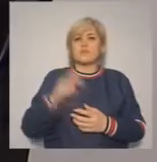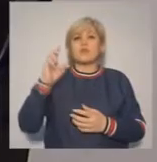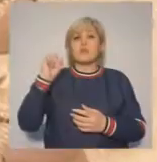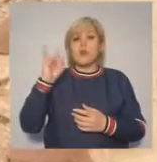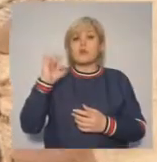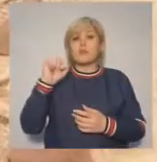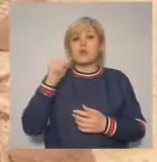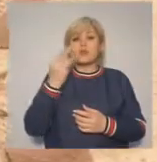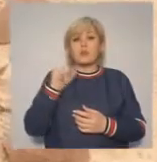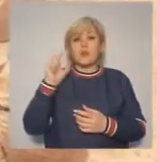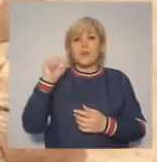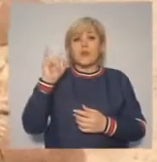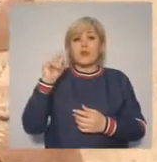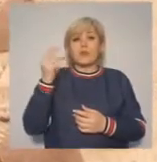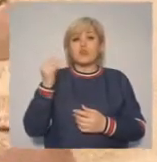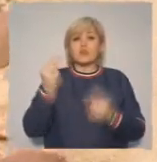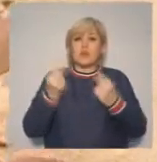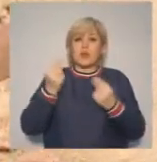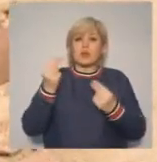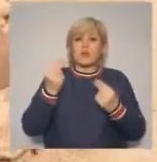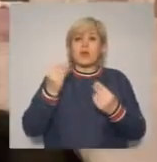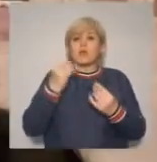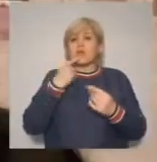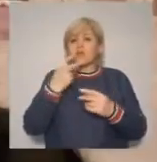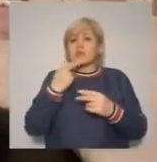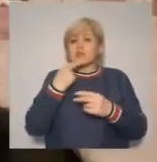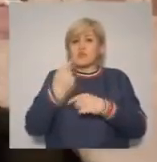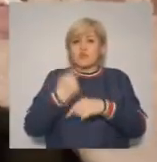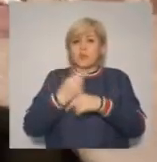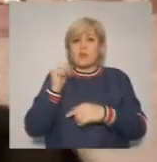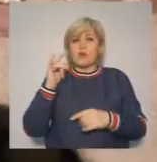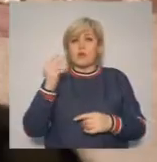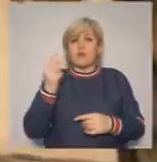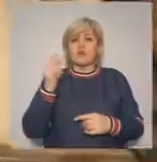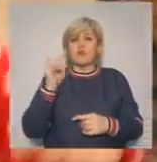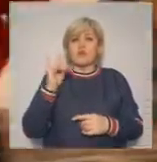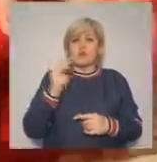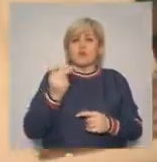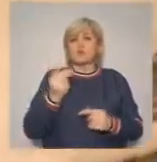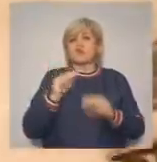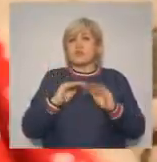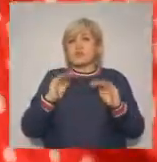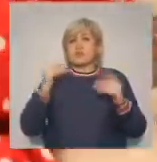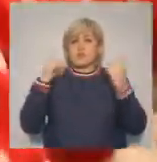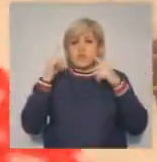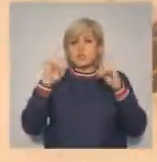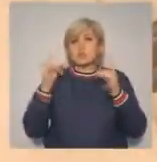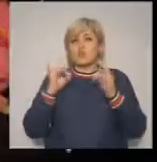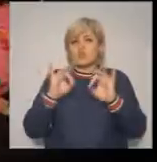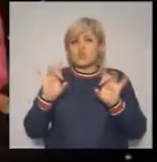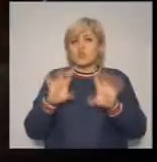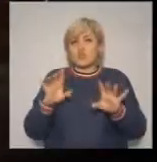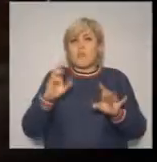кукол. Барабашка, барабашка, поиграй и рассмеши. Барабашка,